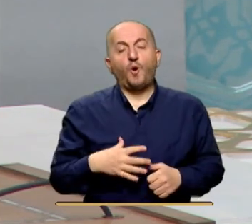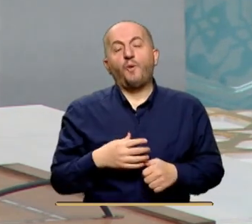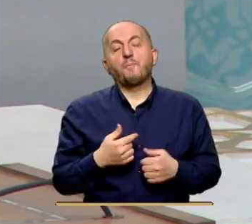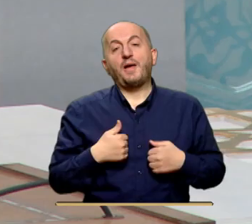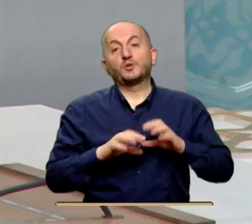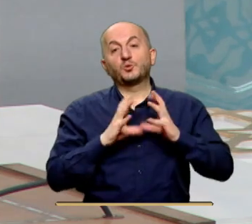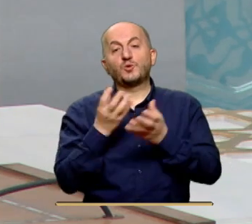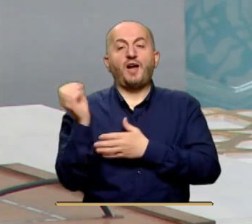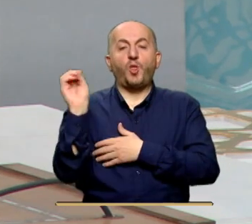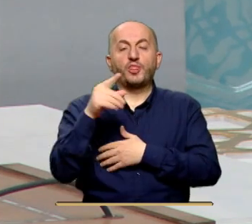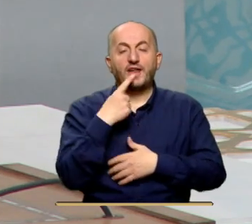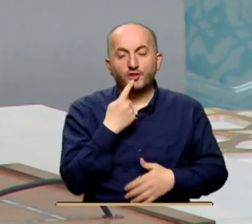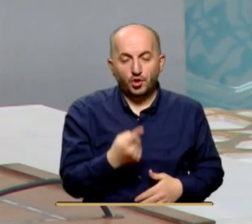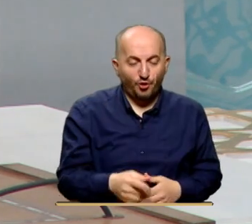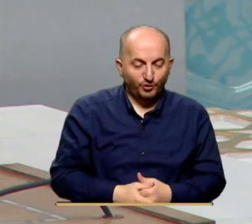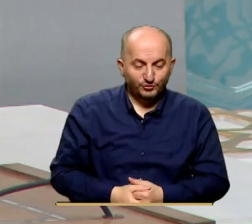Beni dünyaya gönder," diyor.